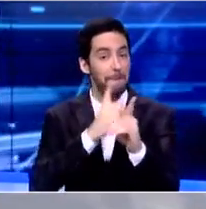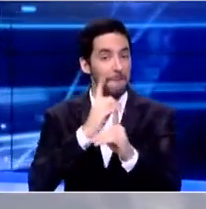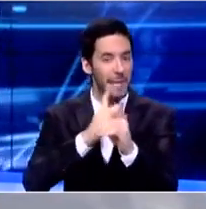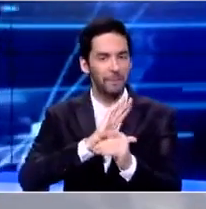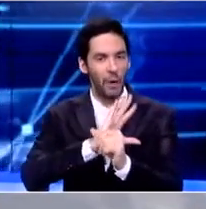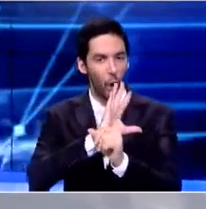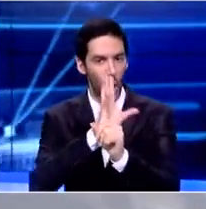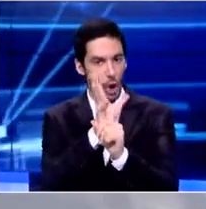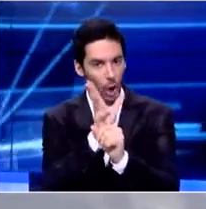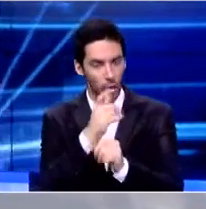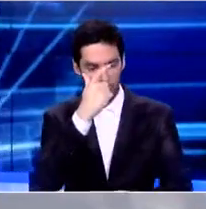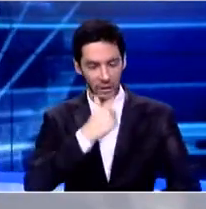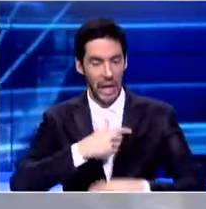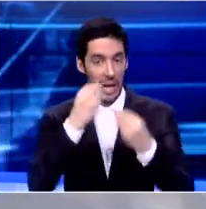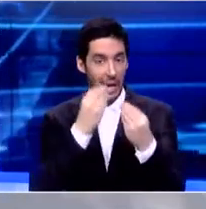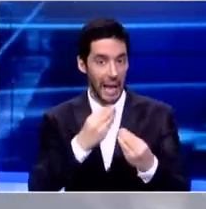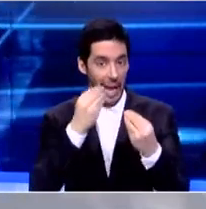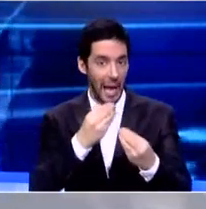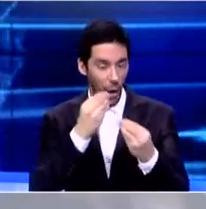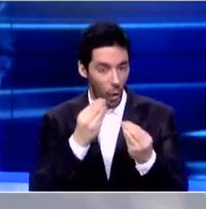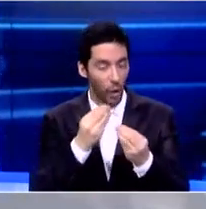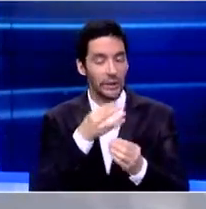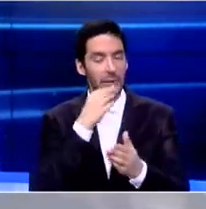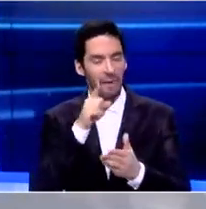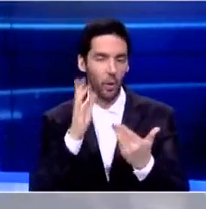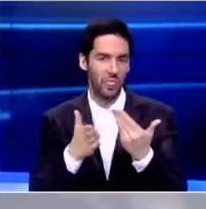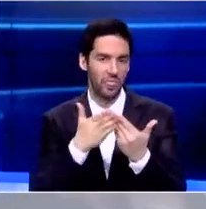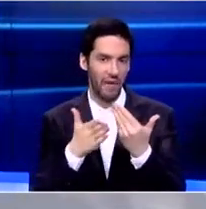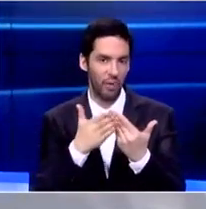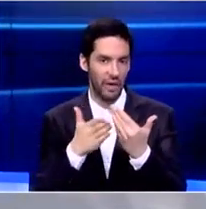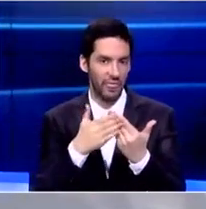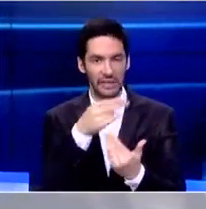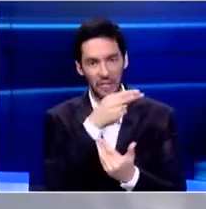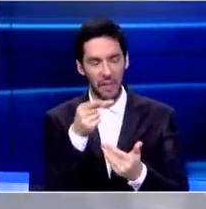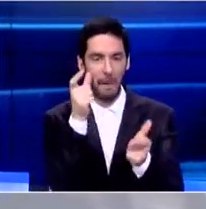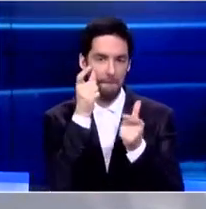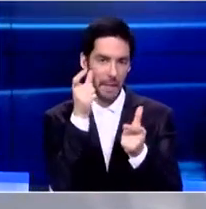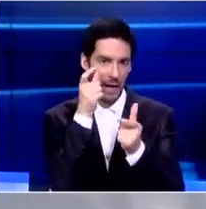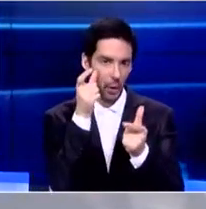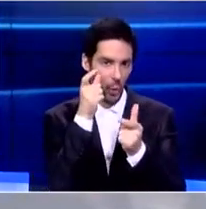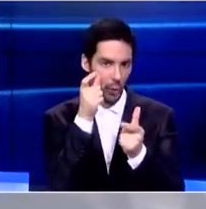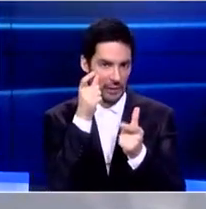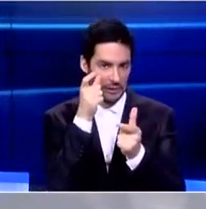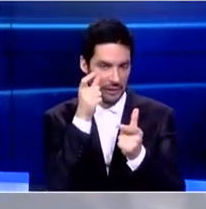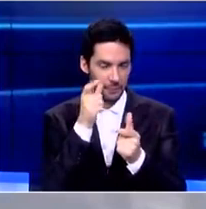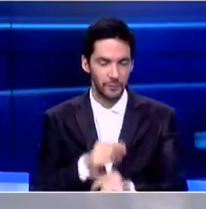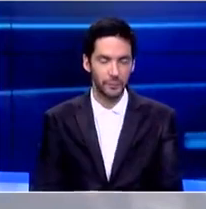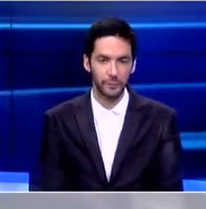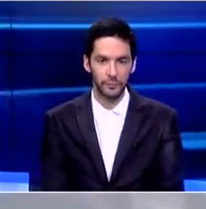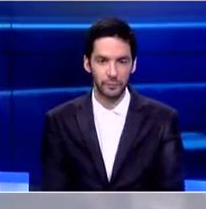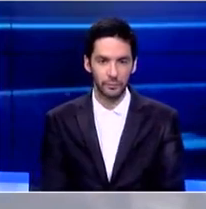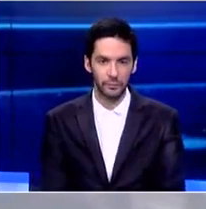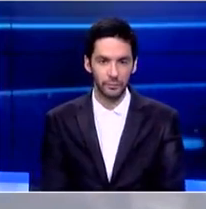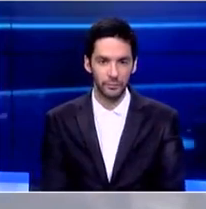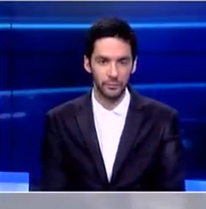της νοσηλείας ή με ήπια ή καθόλου συμπτώματα για περαιτέρω παρακολούθηση μέχρι την αρνητικοποίησή τους. Το εν